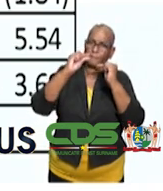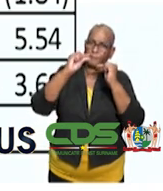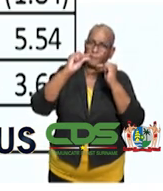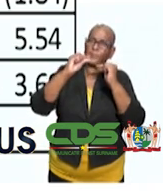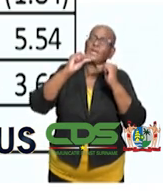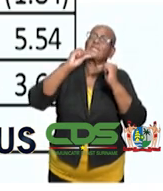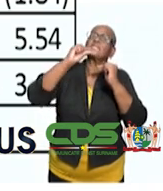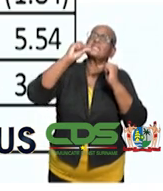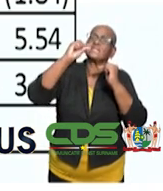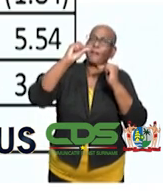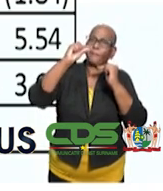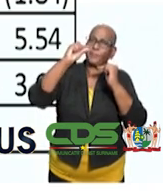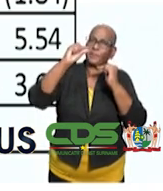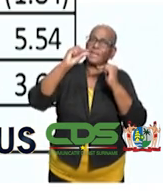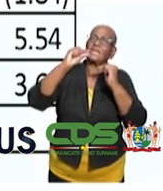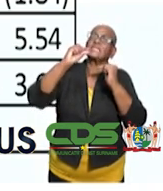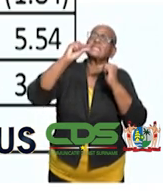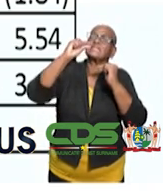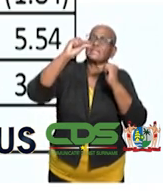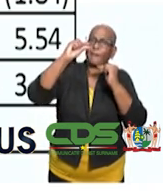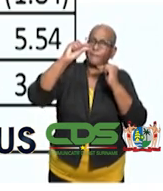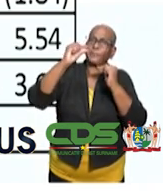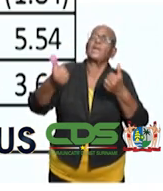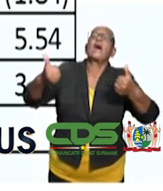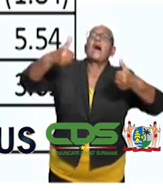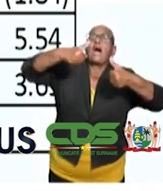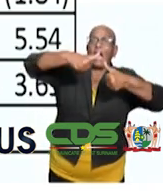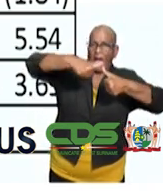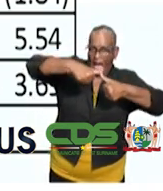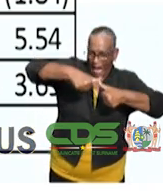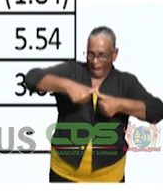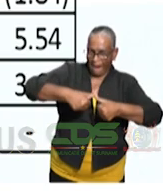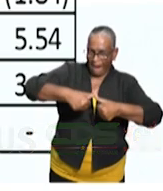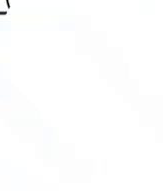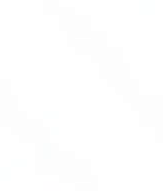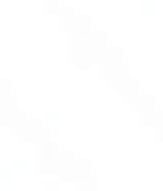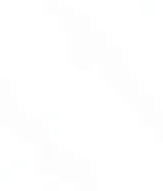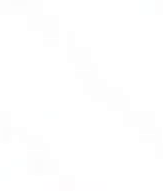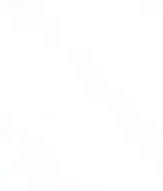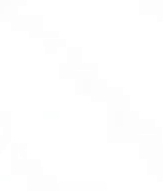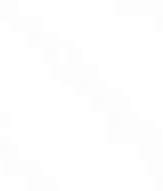de aanpassing van het tarief laten ingaan.